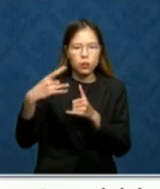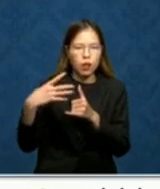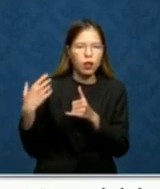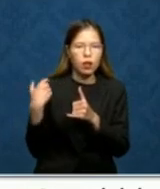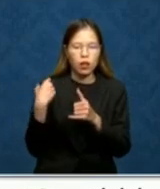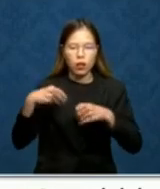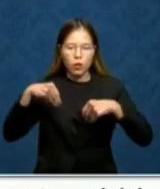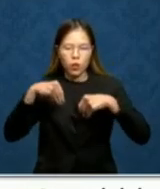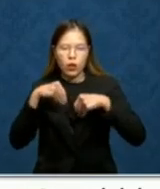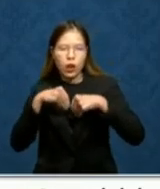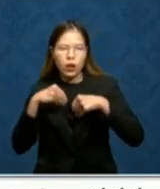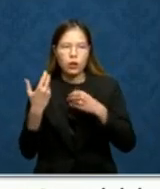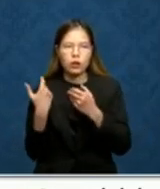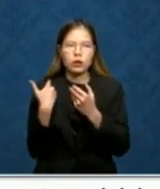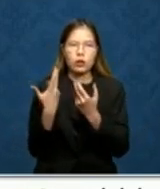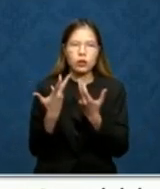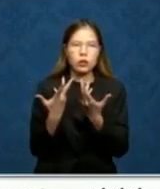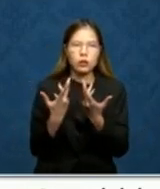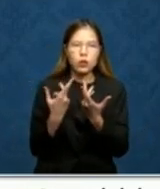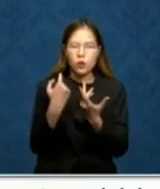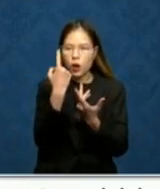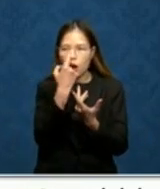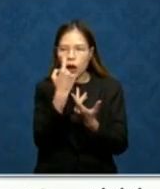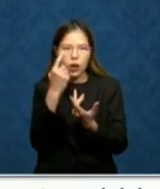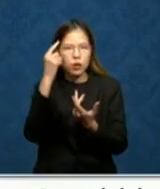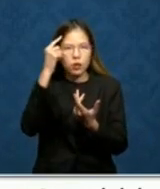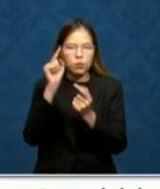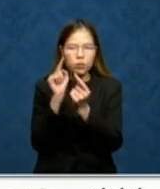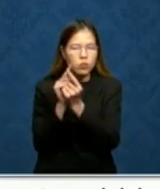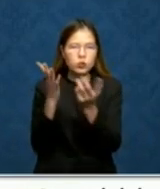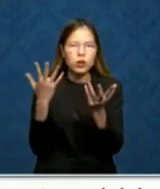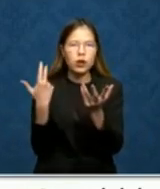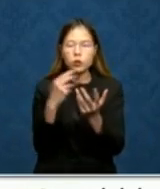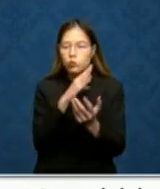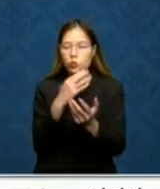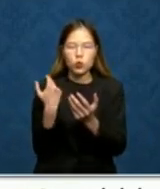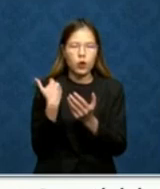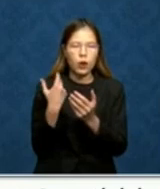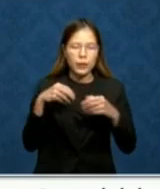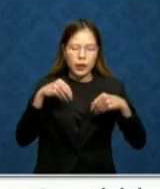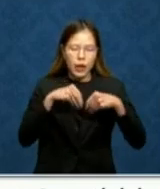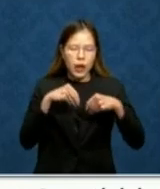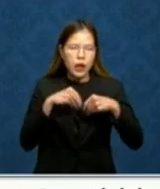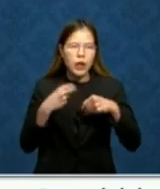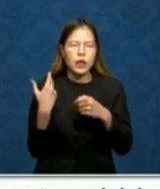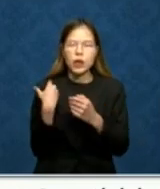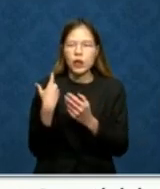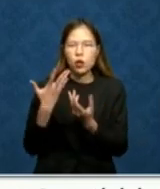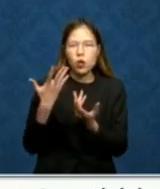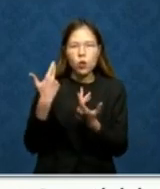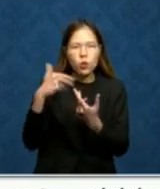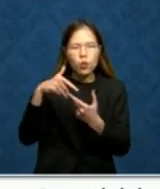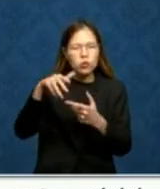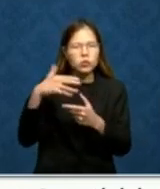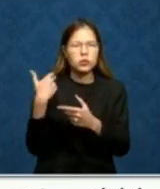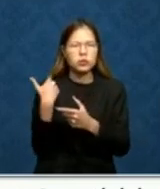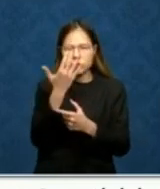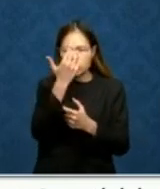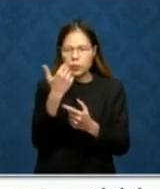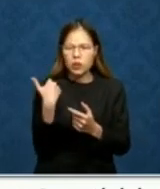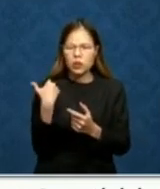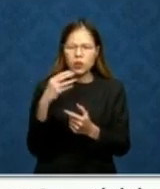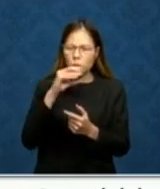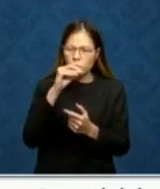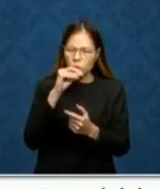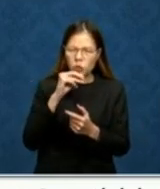หรือเป็นคนไกลตัวถ้าเป็นคนใกล้ตัวคนคนนั้นเขาคือใครแล้วถ้าเป็นคนที่ไกลตัวล่ะเขามีเหตุผลอะไรที่เกลียดชังเราจนถึงขนาดพู